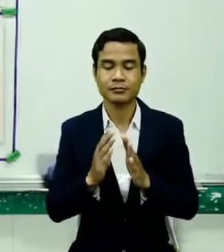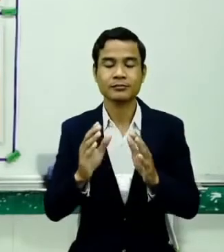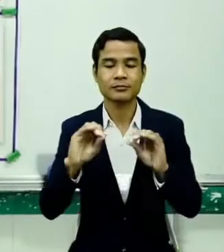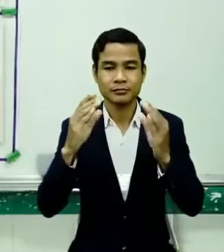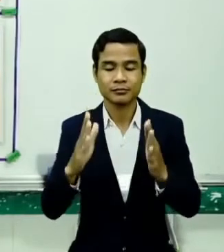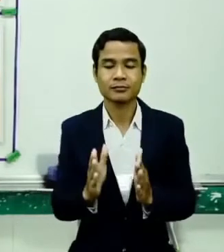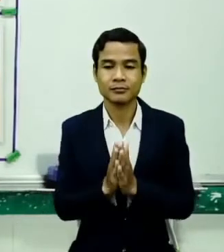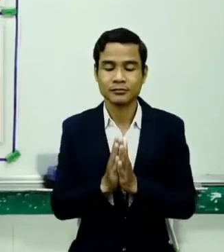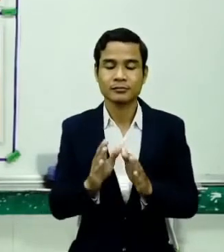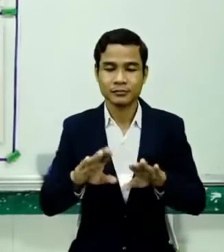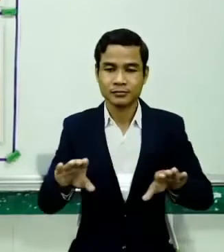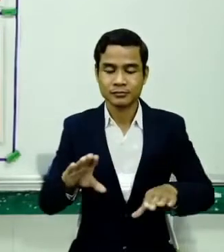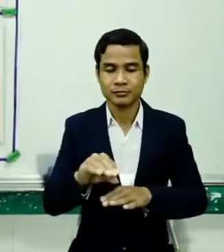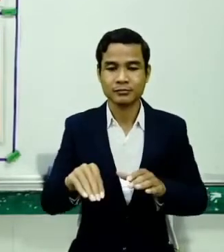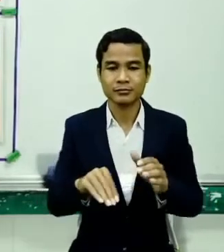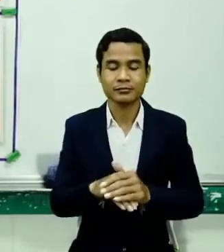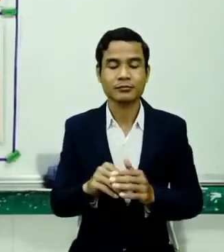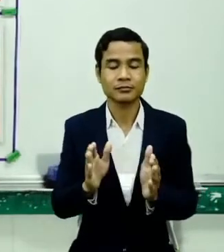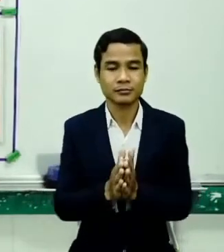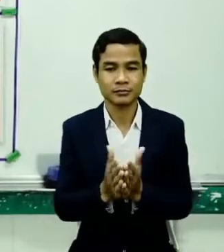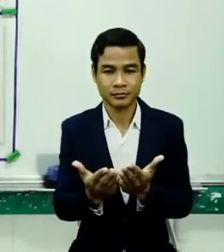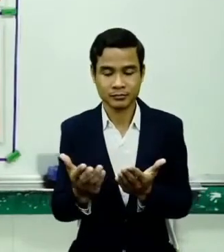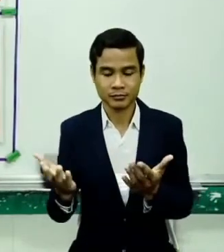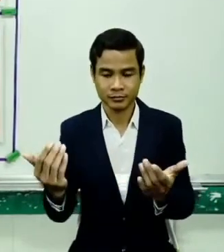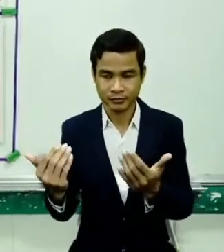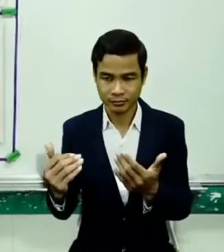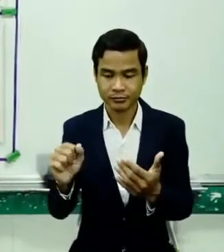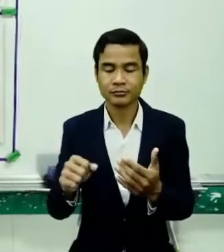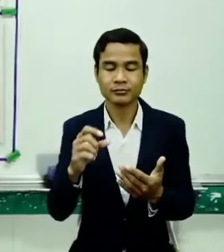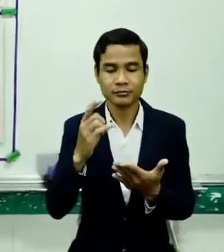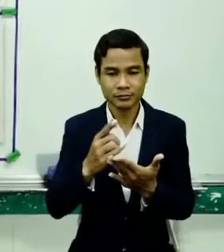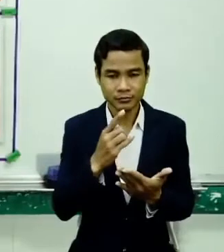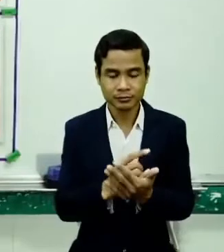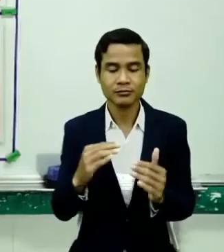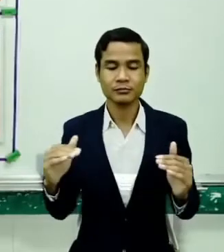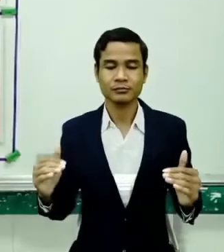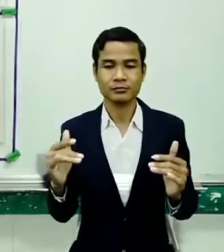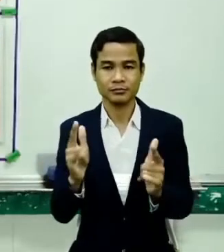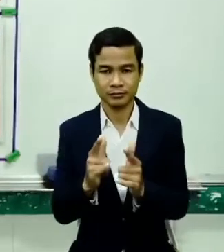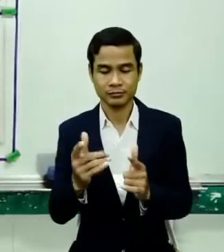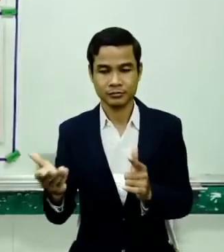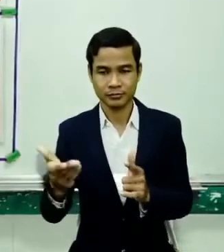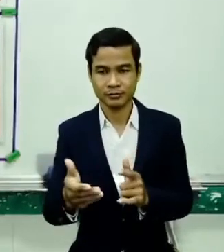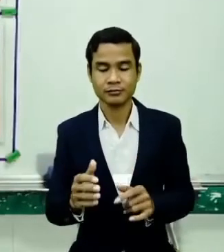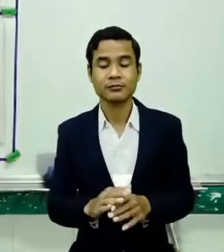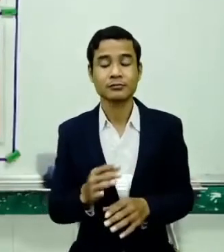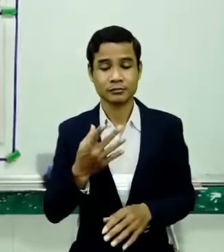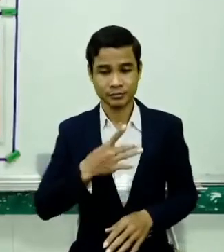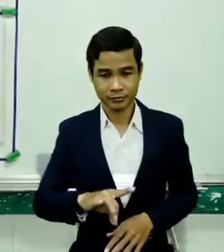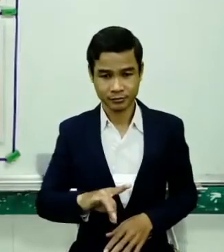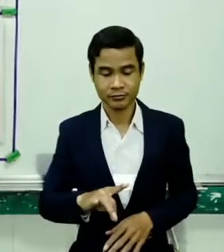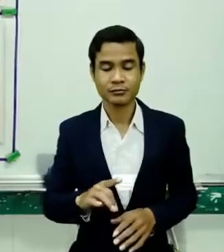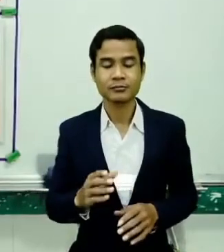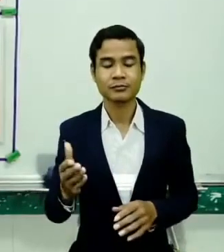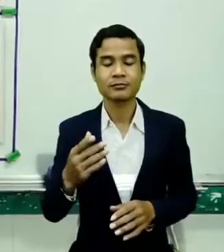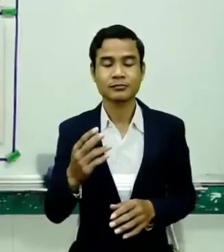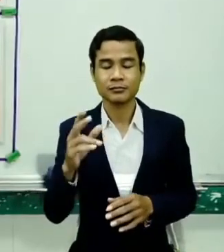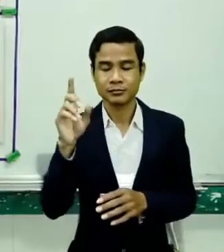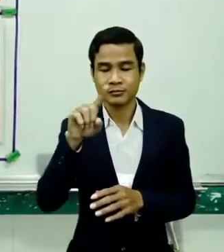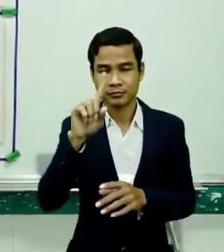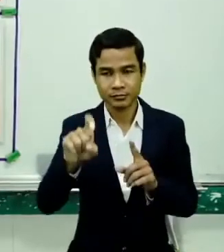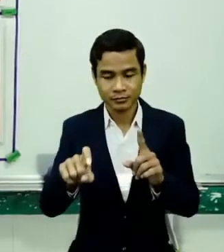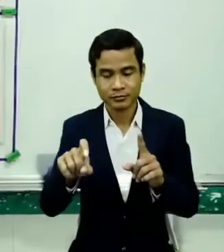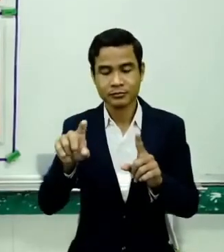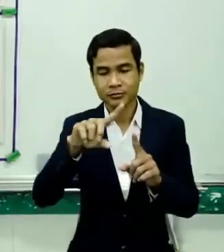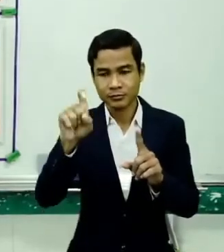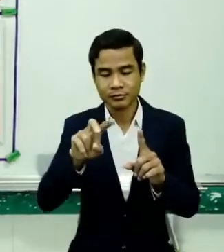កូនទាំងអស់គ្នាយកសៀវភៅឡើងកូនចប់ជាមេរៀនចាដោយយើងប្រើសំណួររបស់យើងទាំង